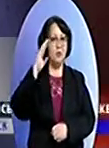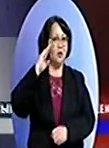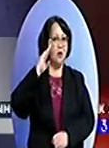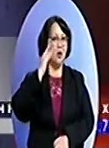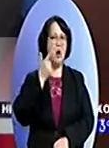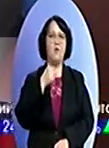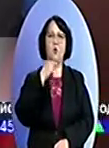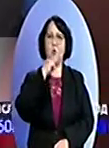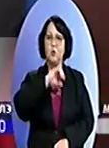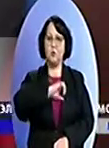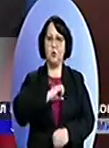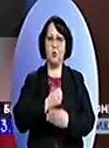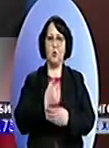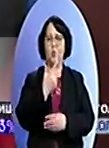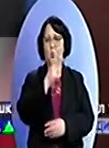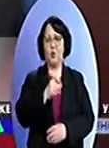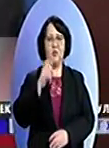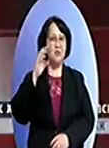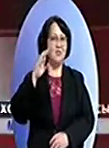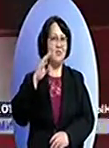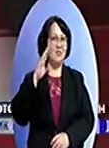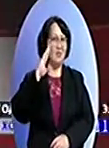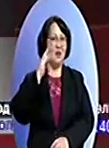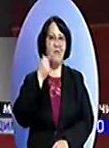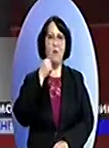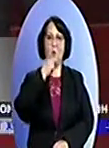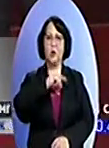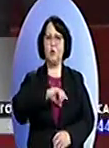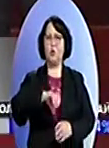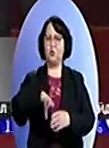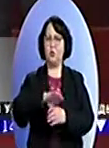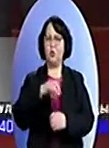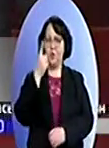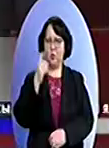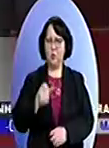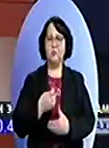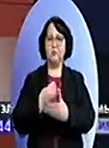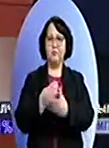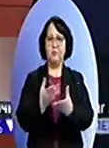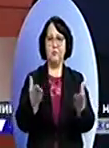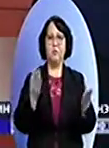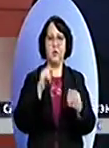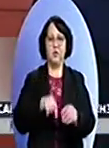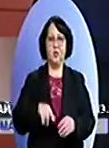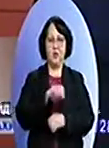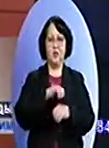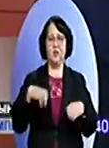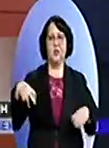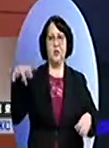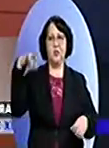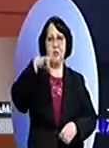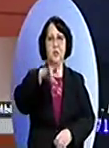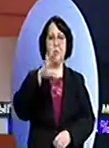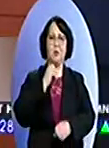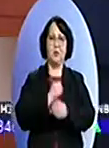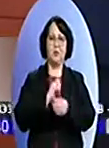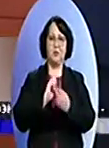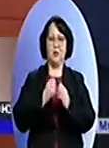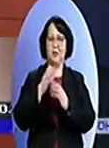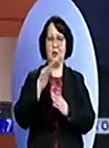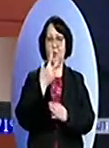хүн, цэргийн гавьяаны улаан түгийн одонгоор 1 хүнийг шагнасан. Мөн энэ өдрөө иргэний нисгэд тасралтгүй 30 жил ажилласан Ахмад